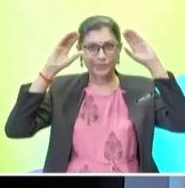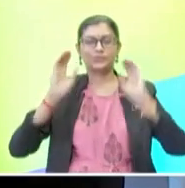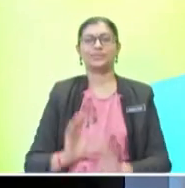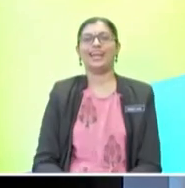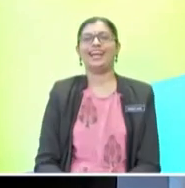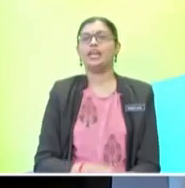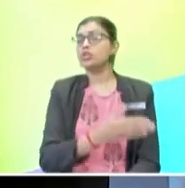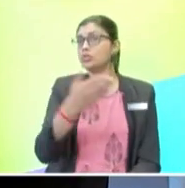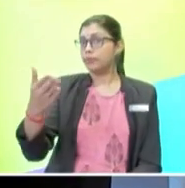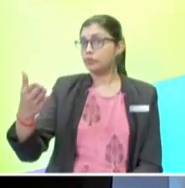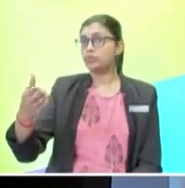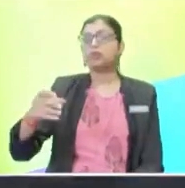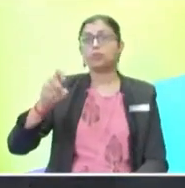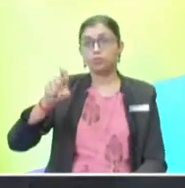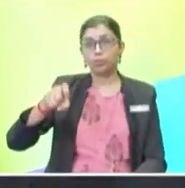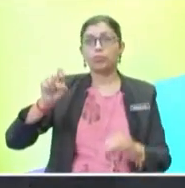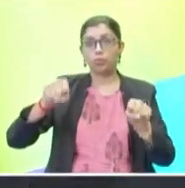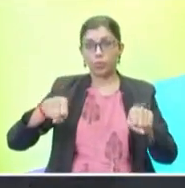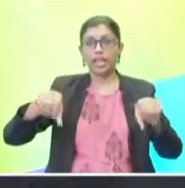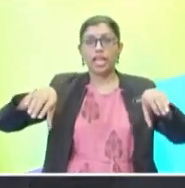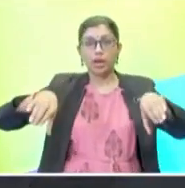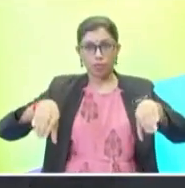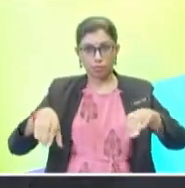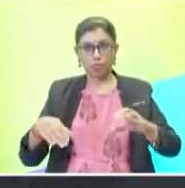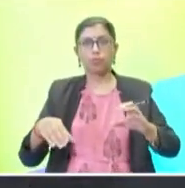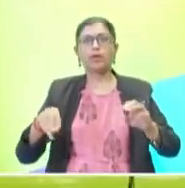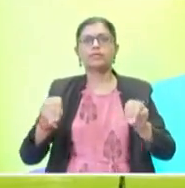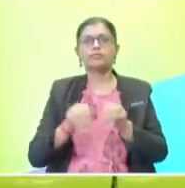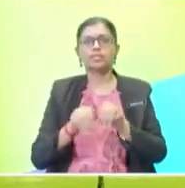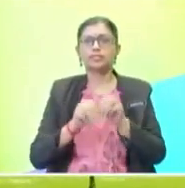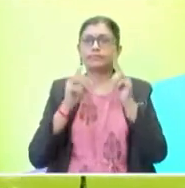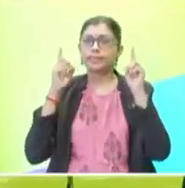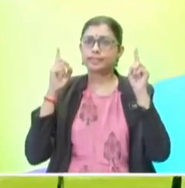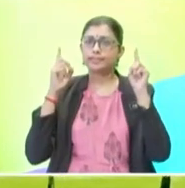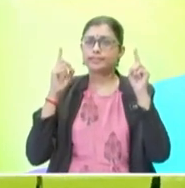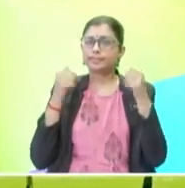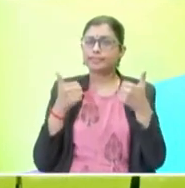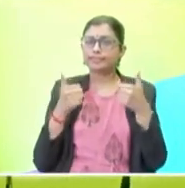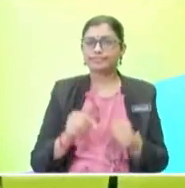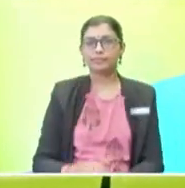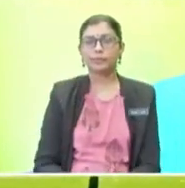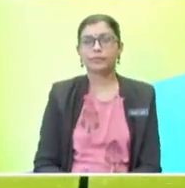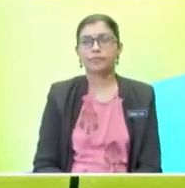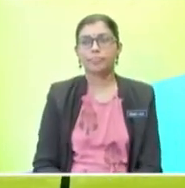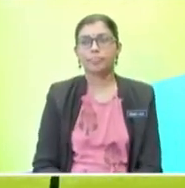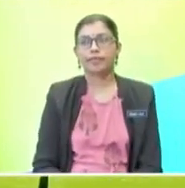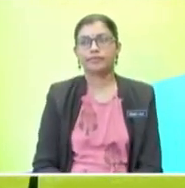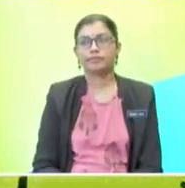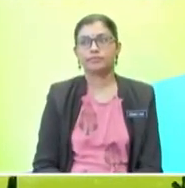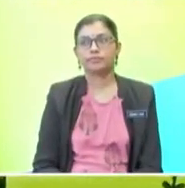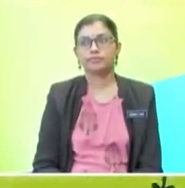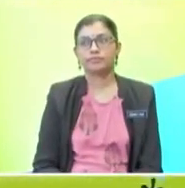kita ni rasanya macam tekun ni menyiapkan peta buih ni. Anak-anak dah siap ke belum?